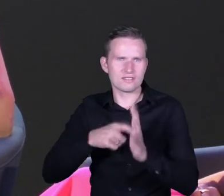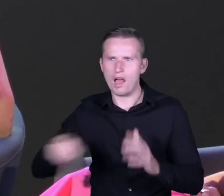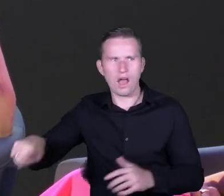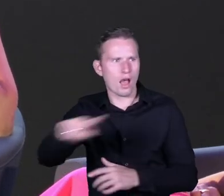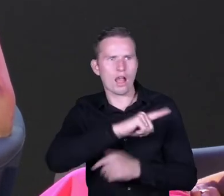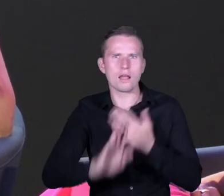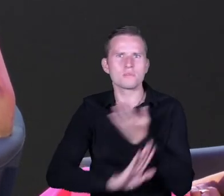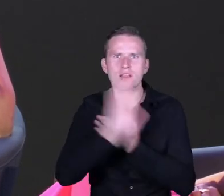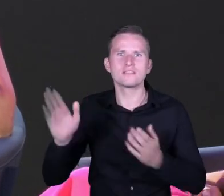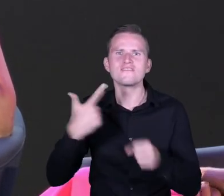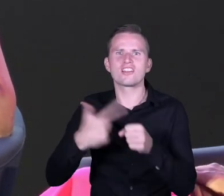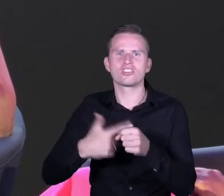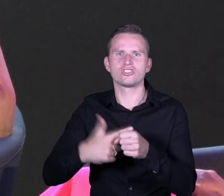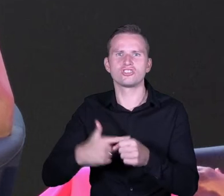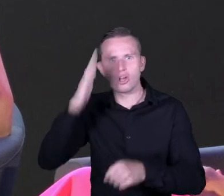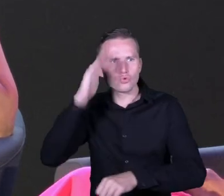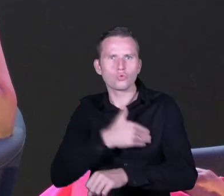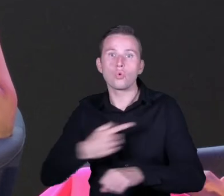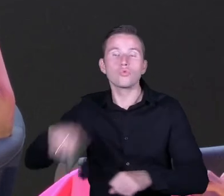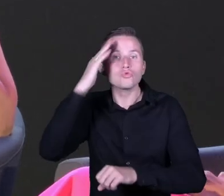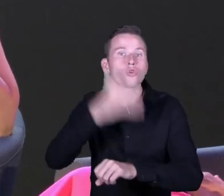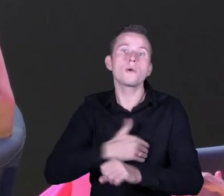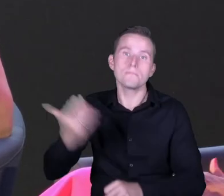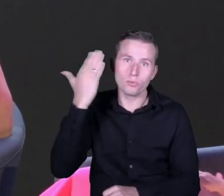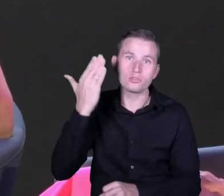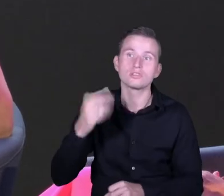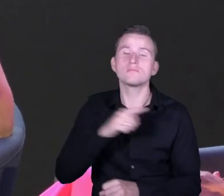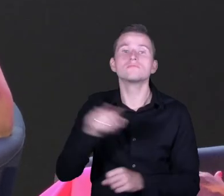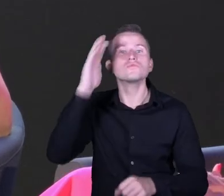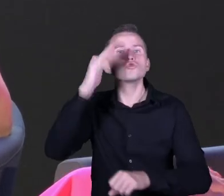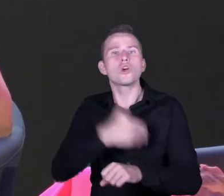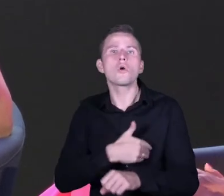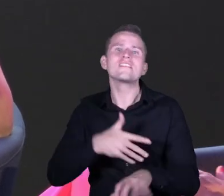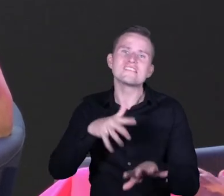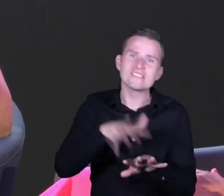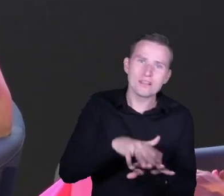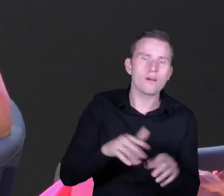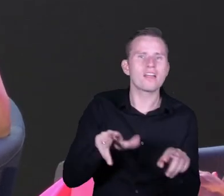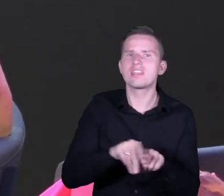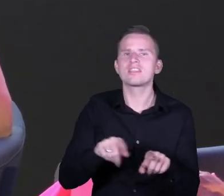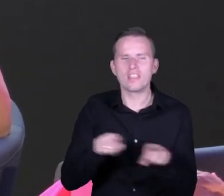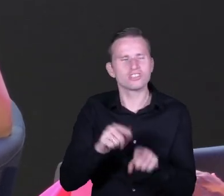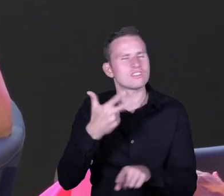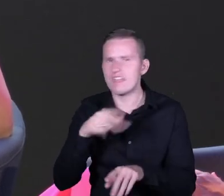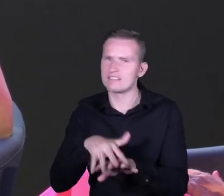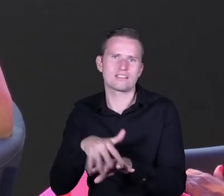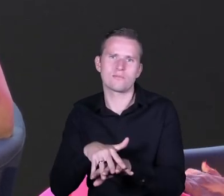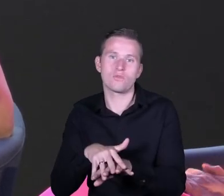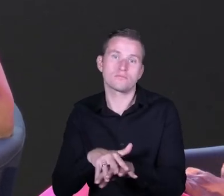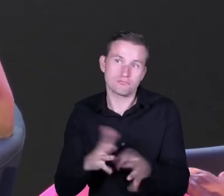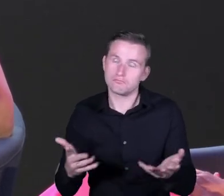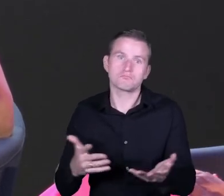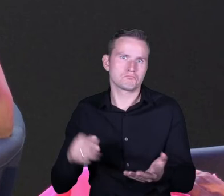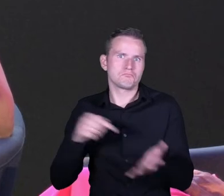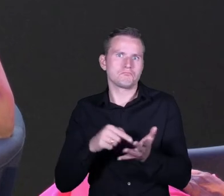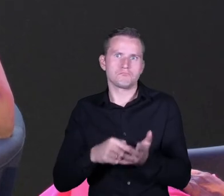są szkołami publicznymi i które są szkołami systemowymi i niesystemowymi jednocześnie. I one pokazują, że to się da zrobić. I to chyba jest,